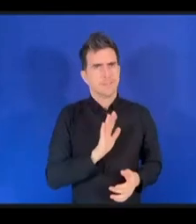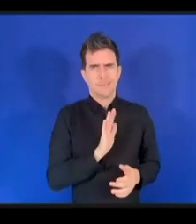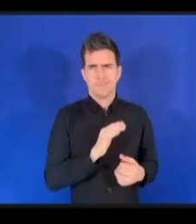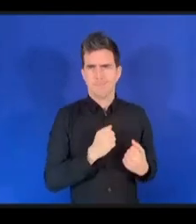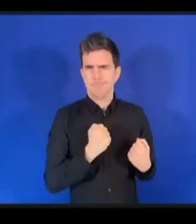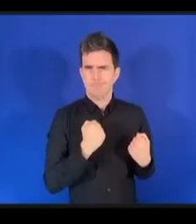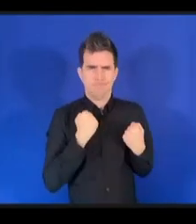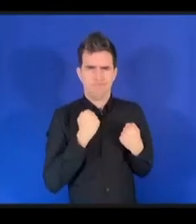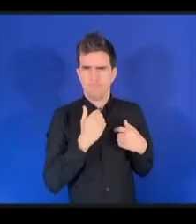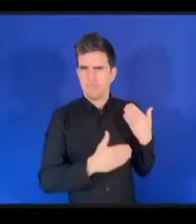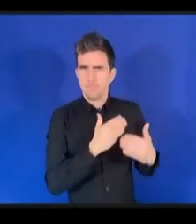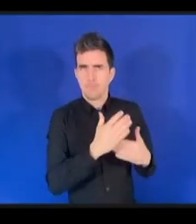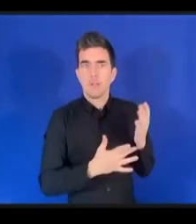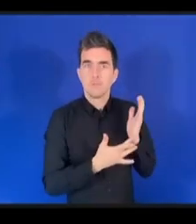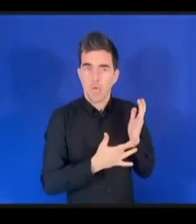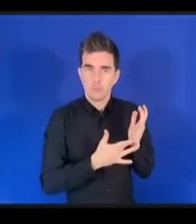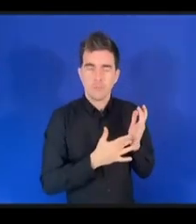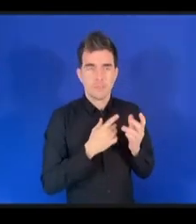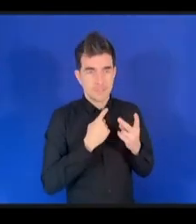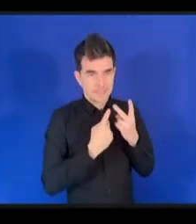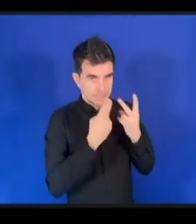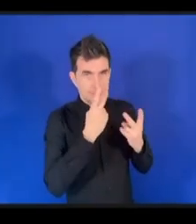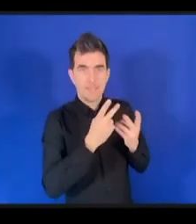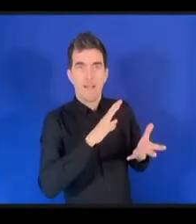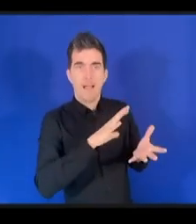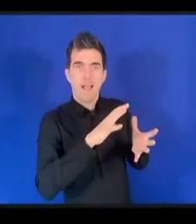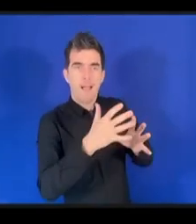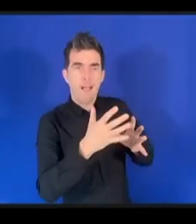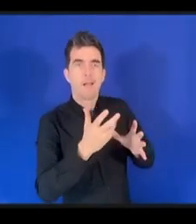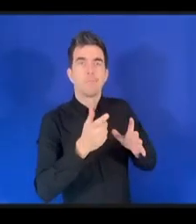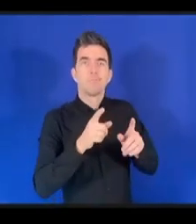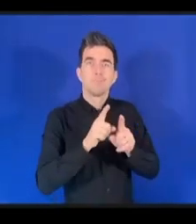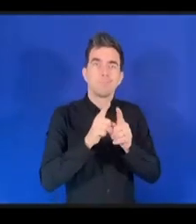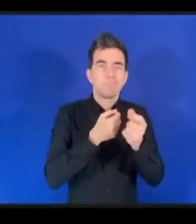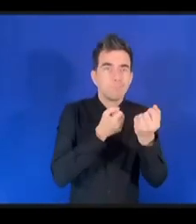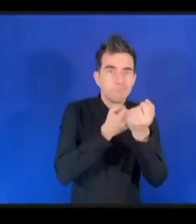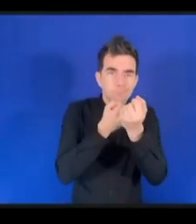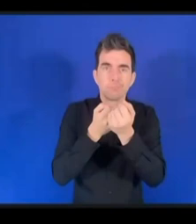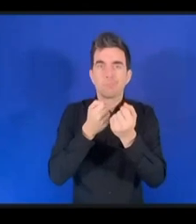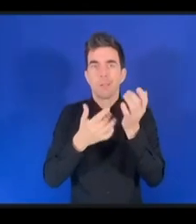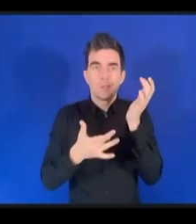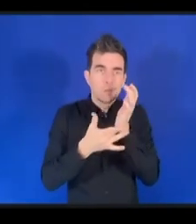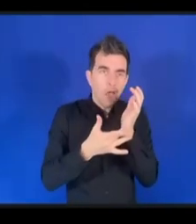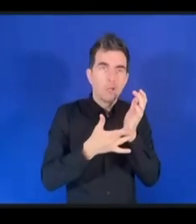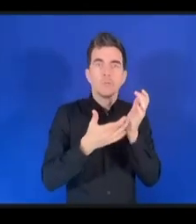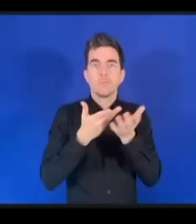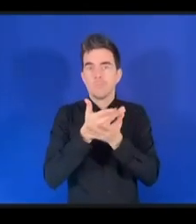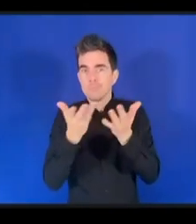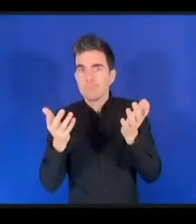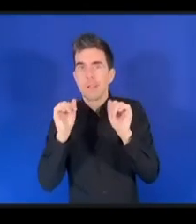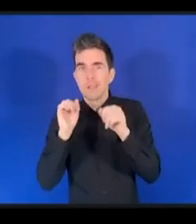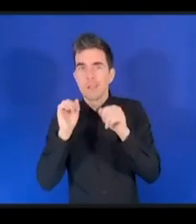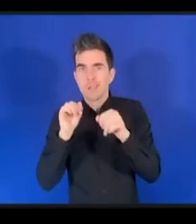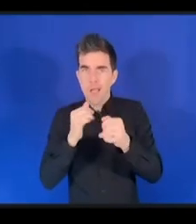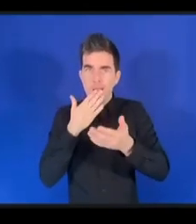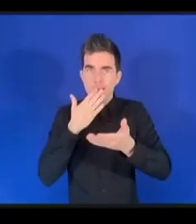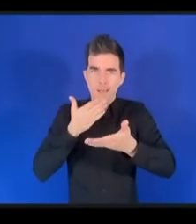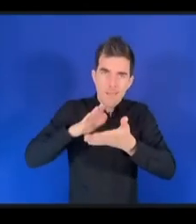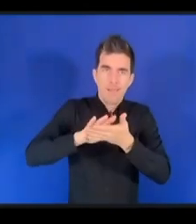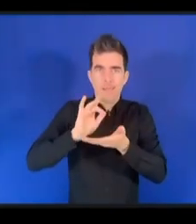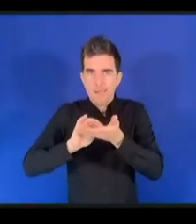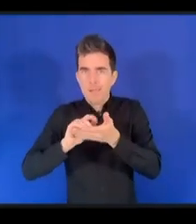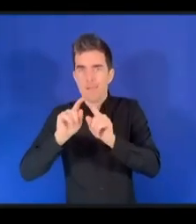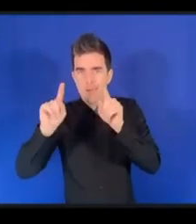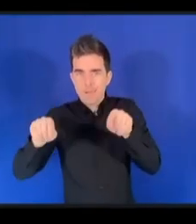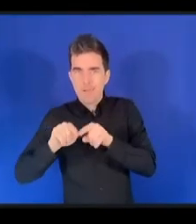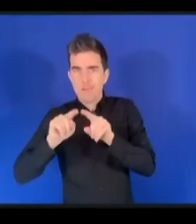ただこうと書かれた鳥獣戯画絵巻、これが世界の漫画のアニメ